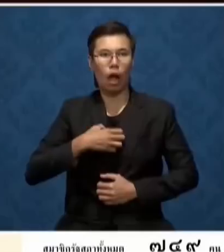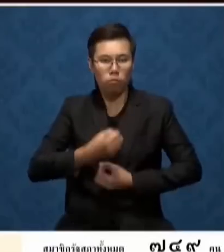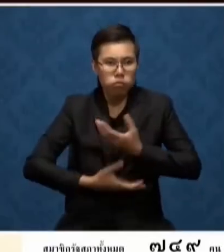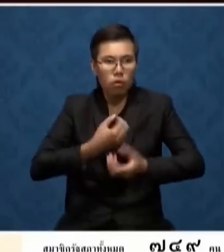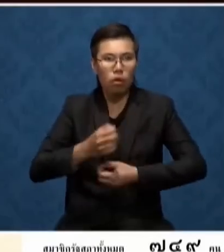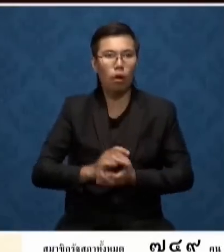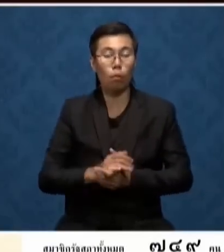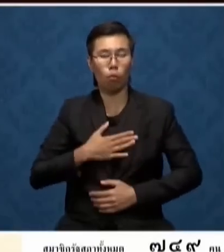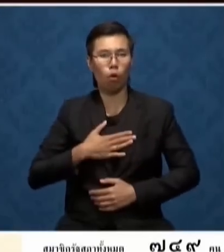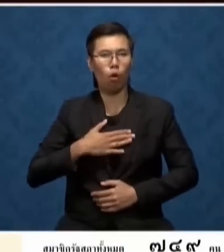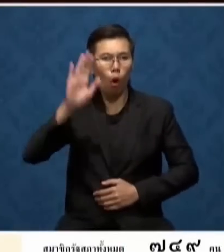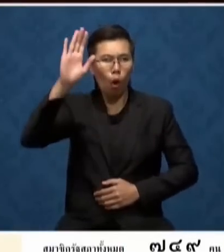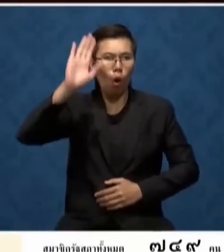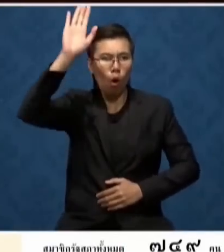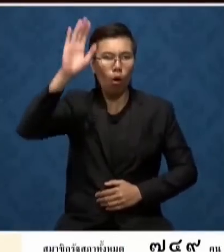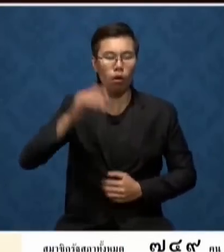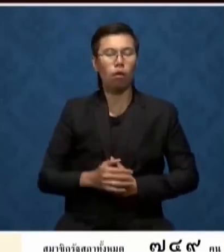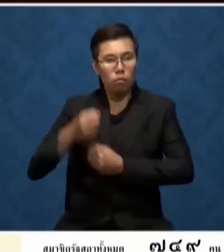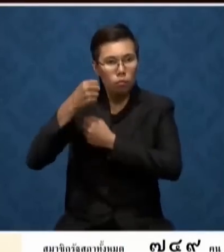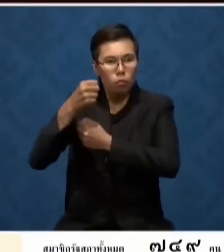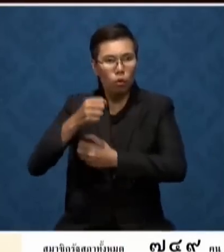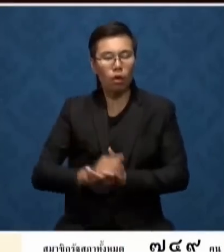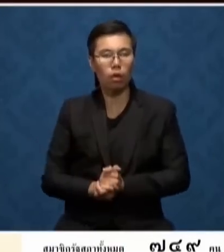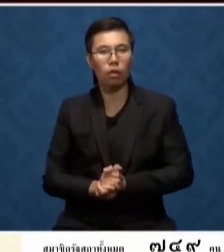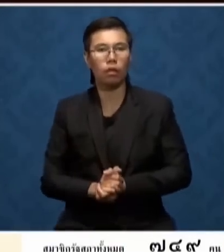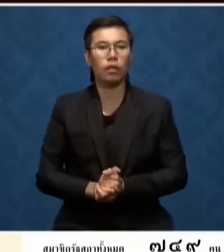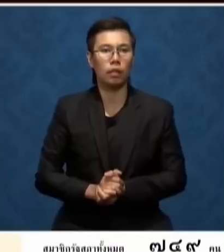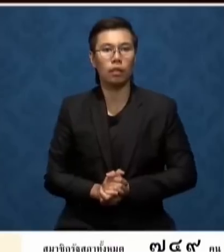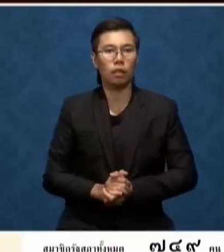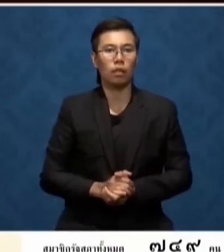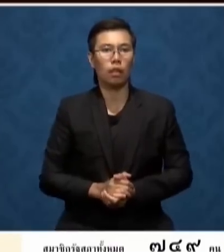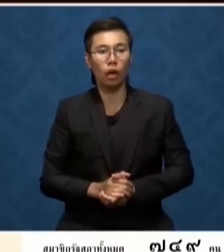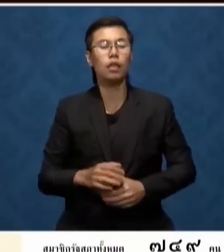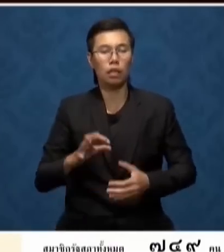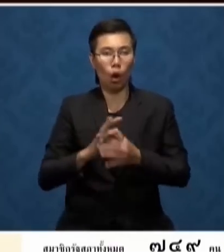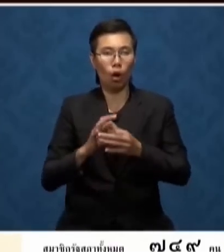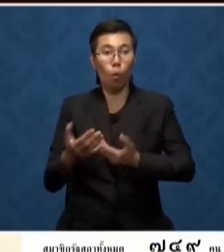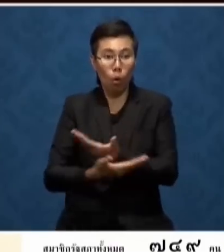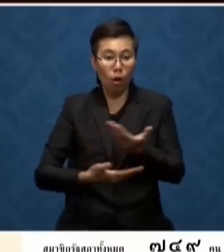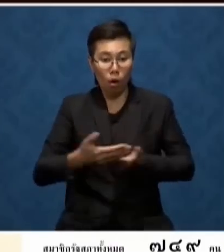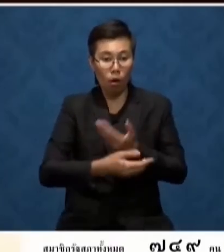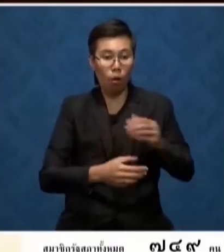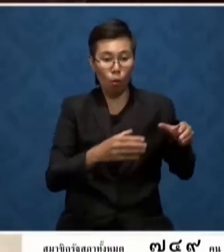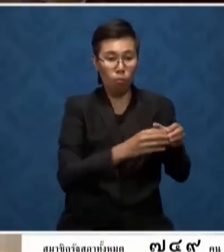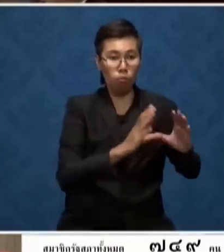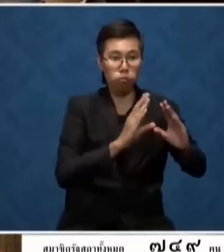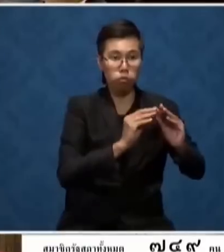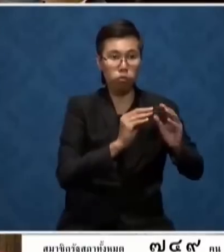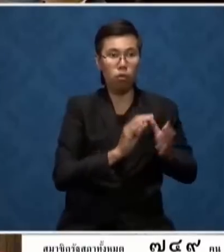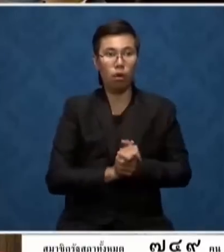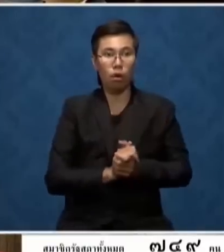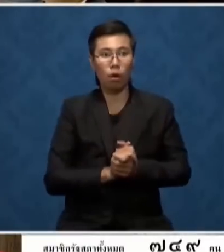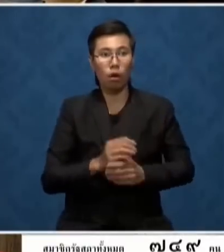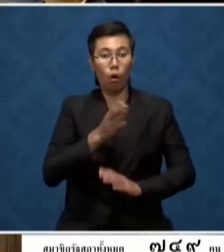ขออนุญาตใช้สิทธิ์พักพิงครับท่านประธานประเด็นแรกก็คือประเด็นเรื่องของการหารือวิปนะครับผมเองในฐานะที่เป็นอดีตวิบ